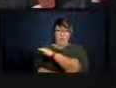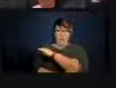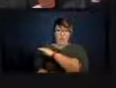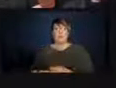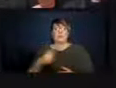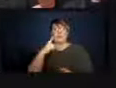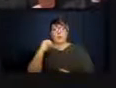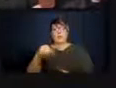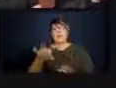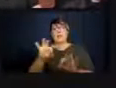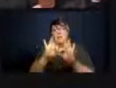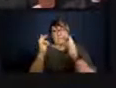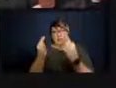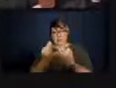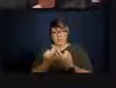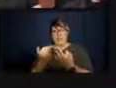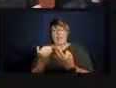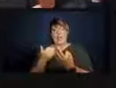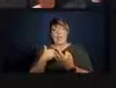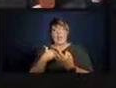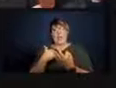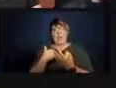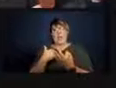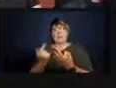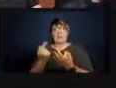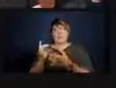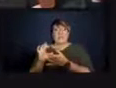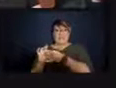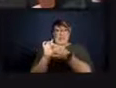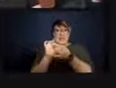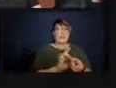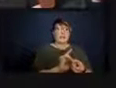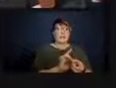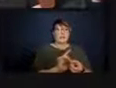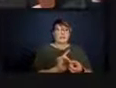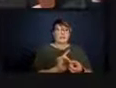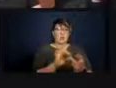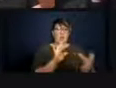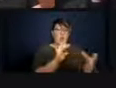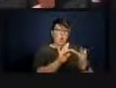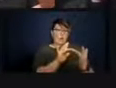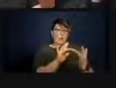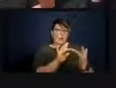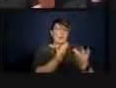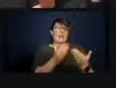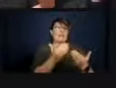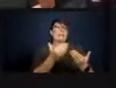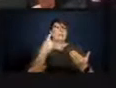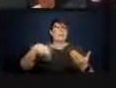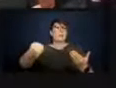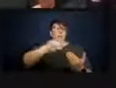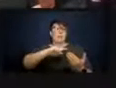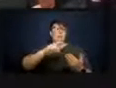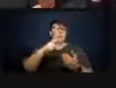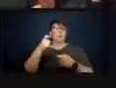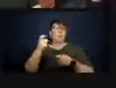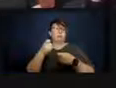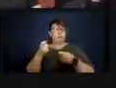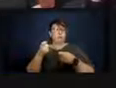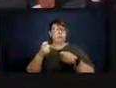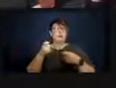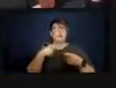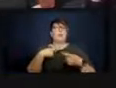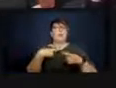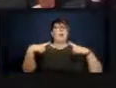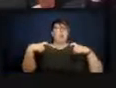من المفترض أيضا نقدم منصة إلكترونية مرتبطة بالإنترنت ويسهل أيضا